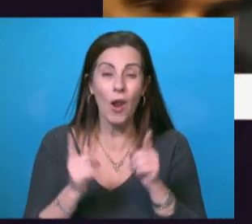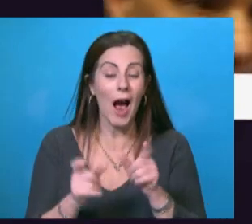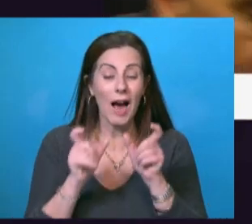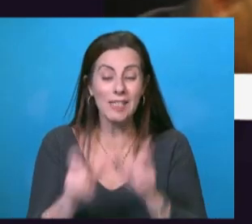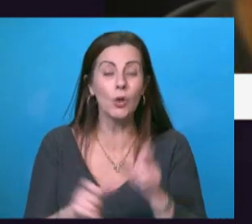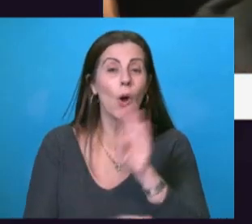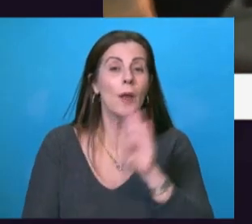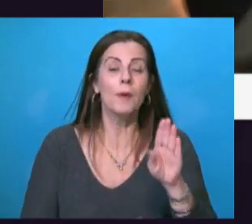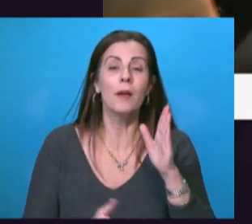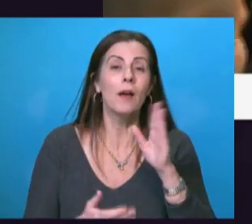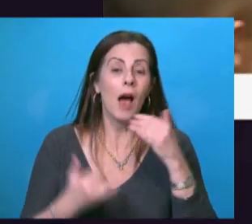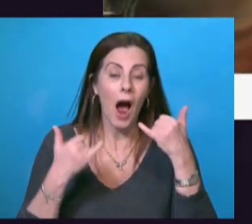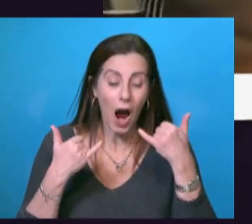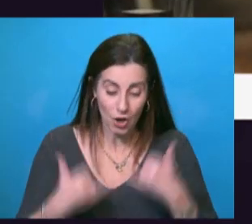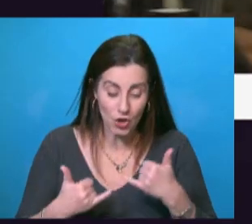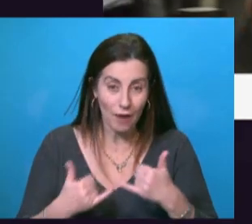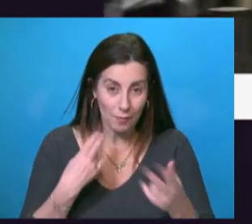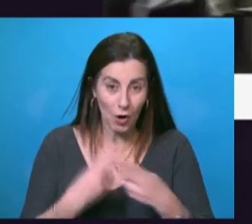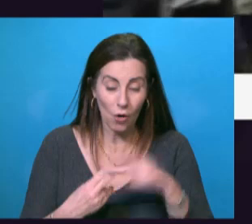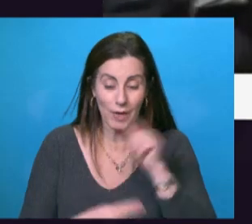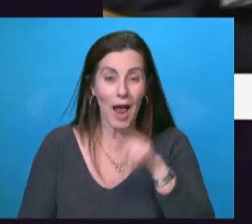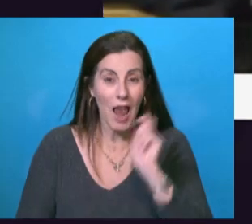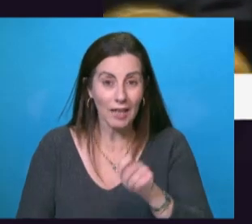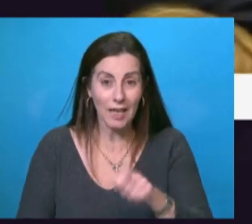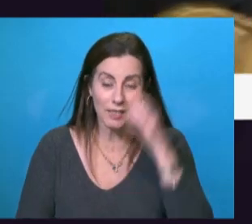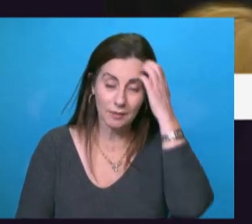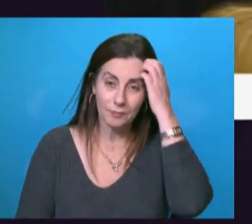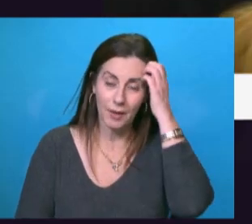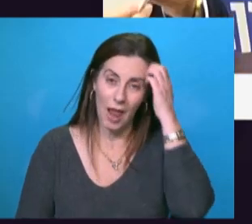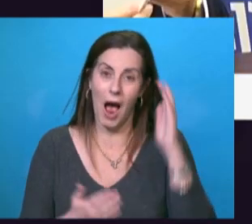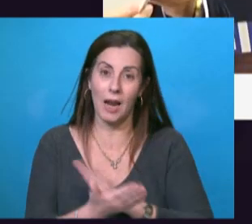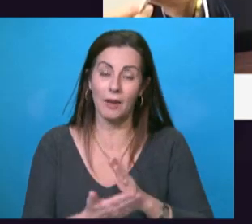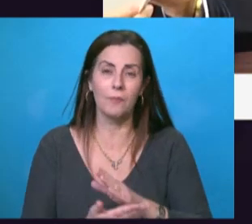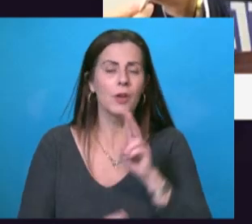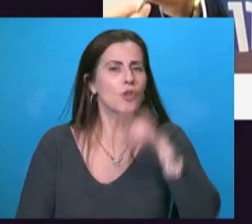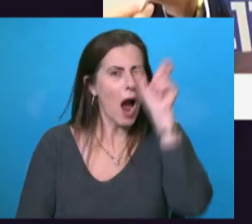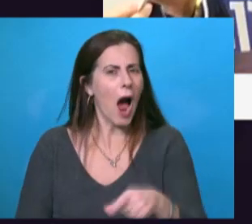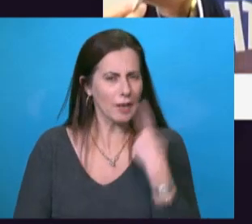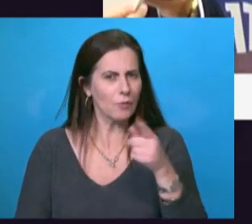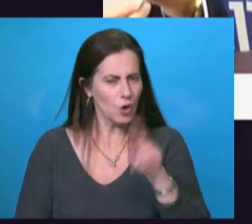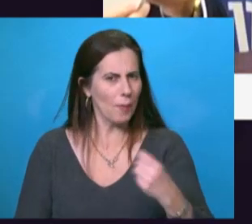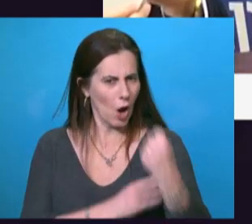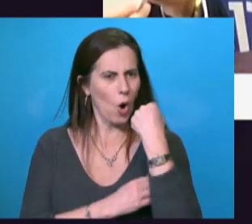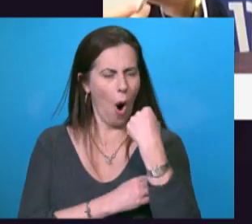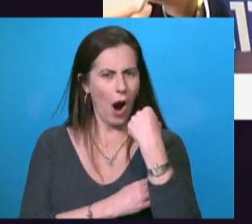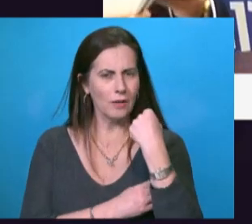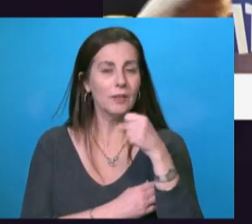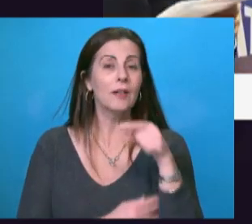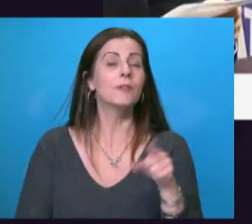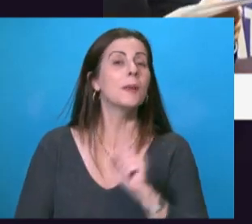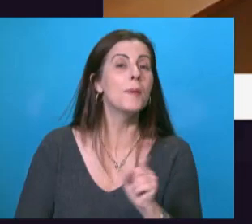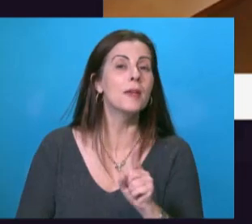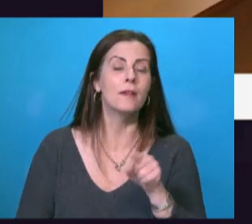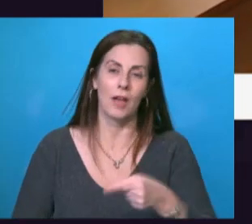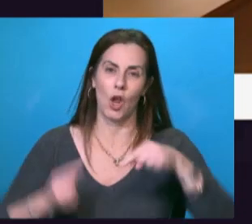כבר עכשיו, יגיע בימים הקרובים לכנסת להכרעה. יש בן אדם אחד שיש לו הרבה מאוד כוח בנושא הזה, וזה יושב ראש הכנסת